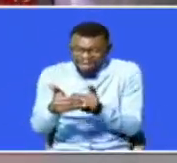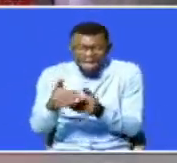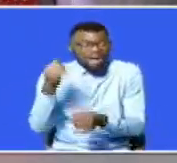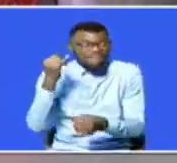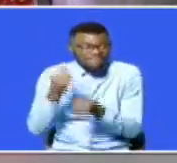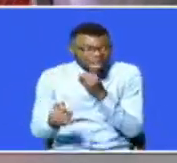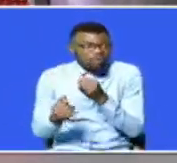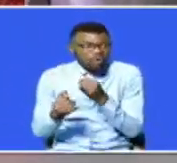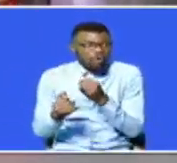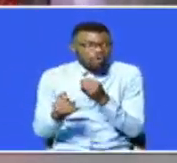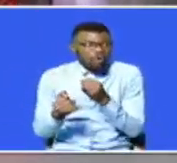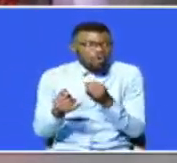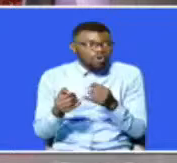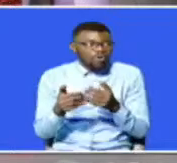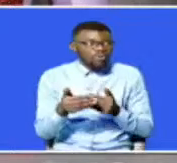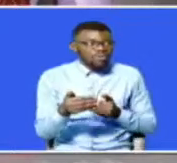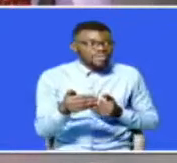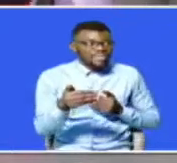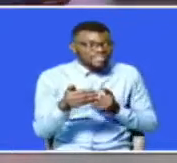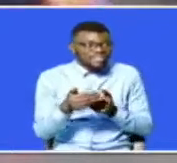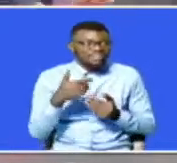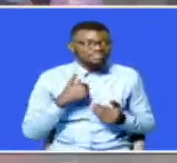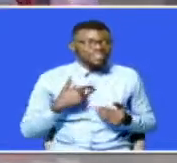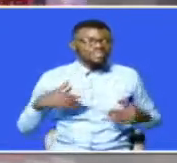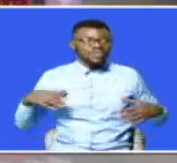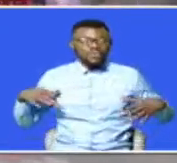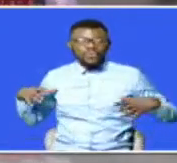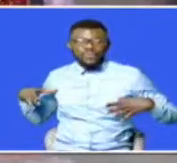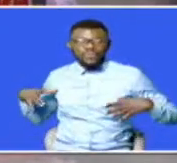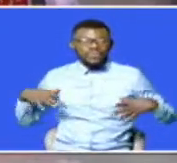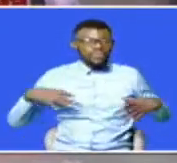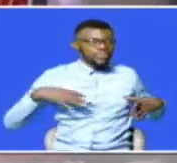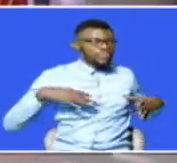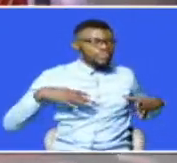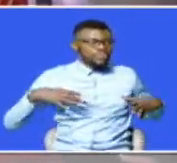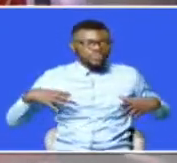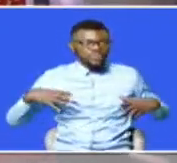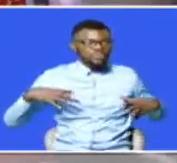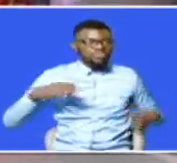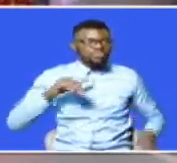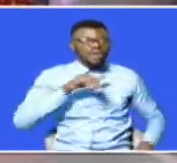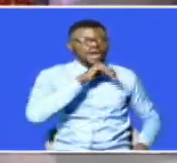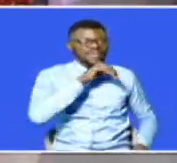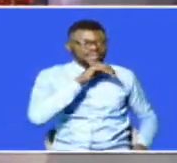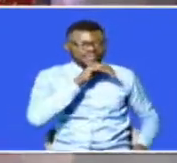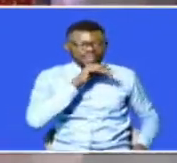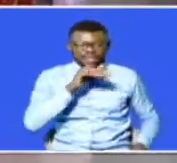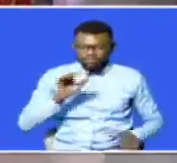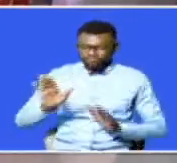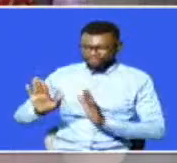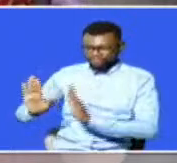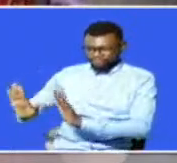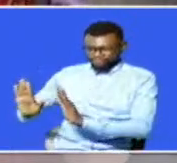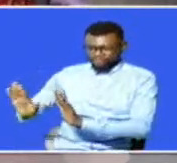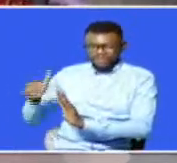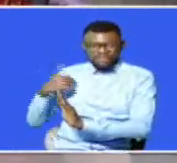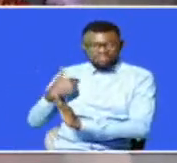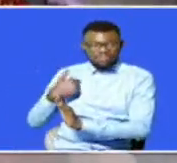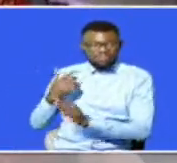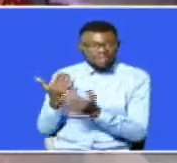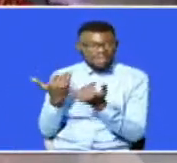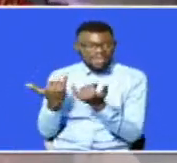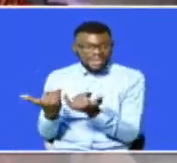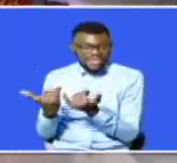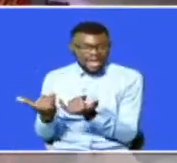hiyo. Nilikuwa tu napumzika. Baba alikuwa ameniweka spare. Sasa kipindi cha lala